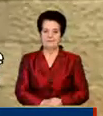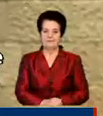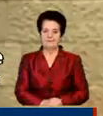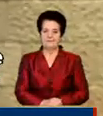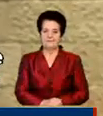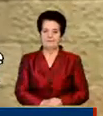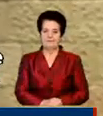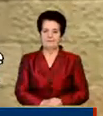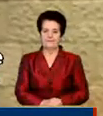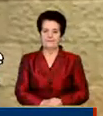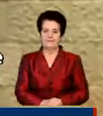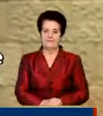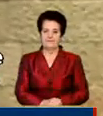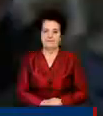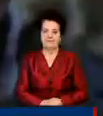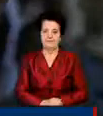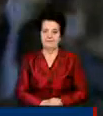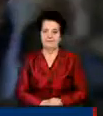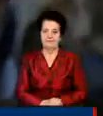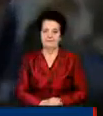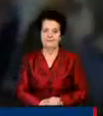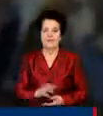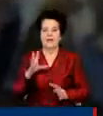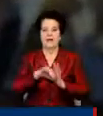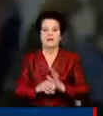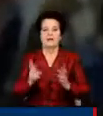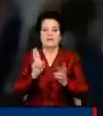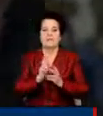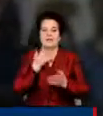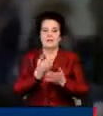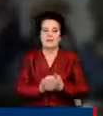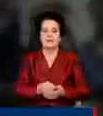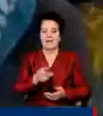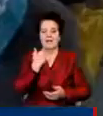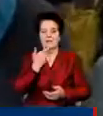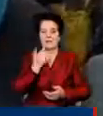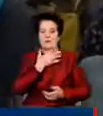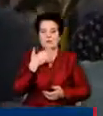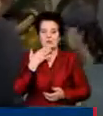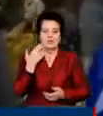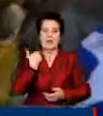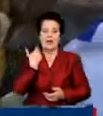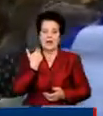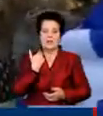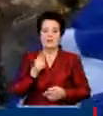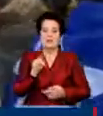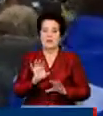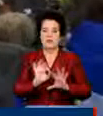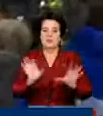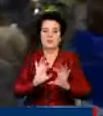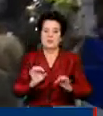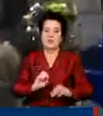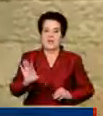índole en cualquier parte, no solo en Cataluña. În cadrul intervenției sale, Carles Puigdemont a vorbit și în limba engleză pentru a transmite un